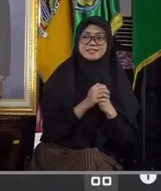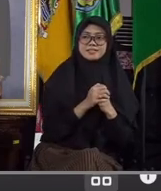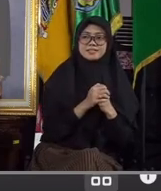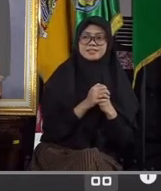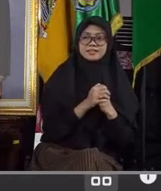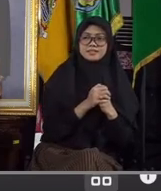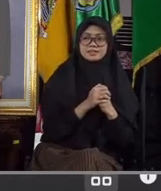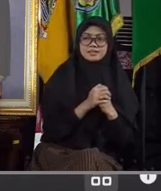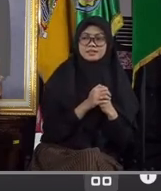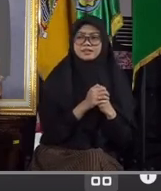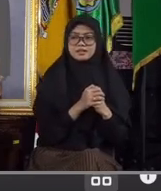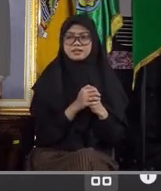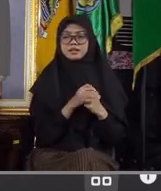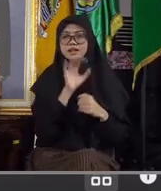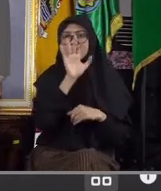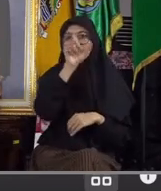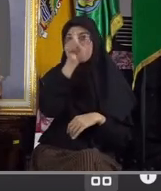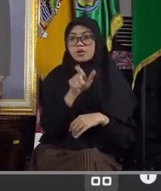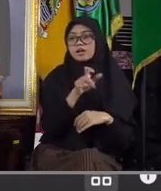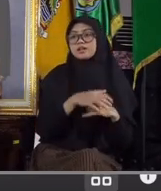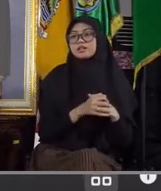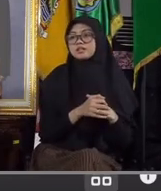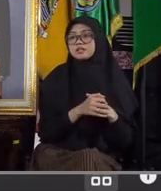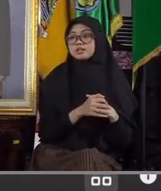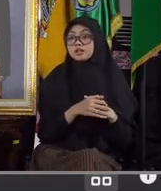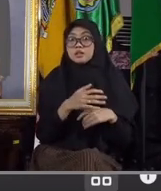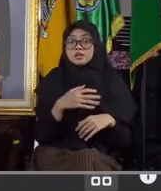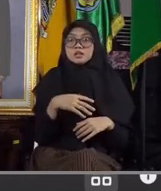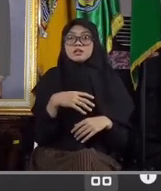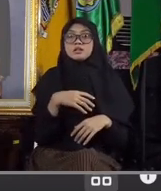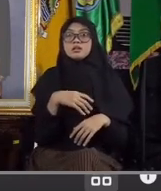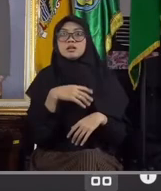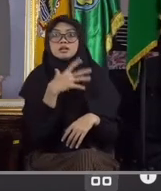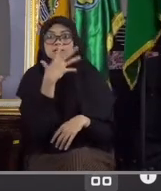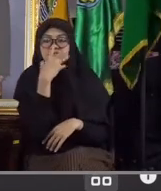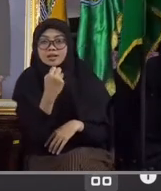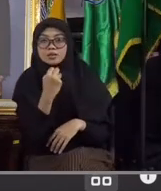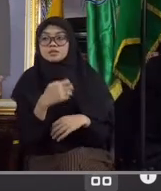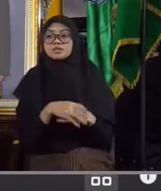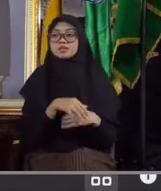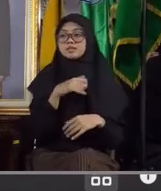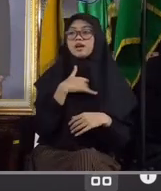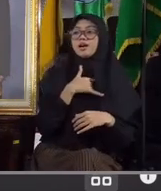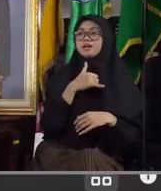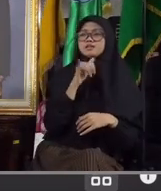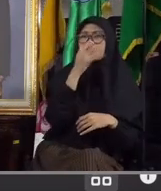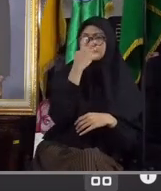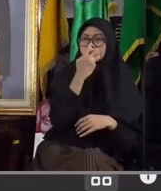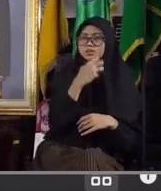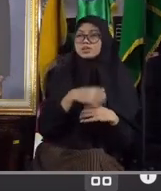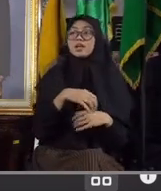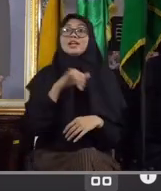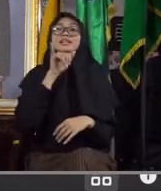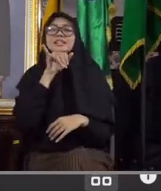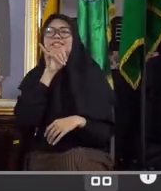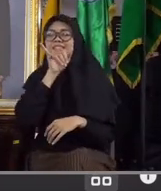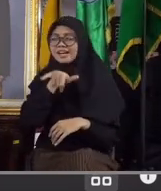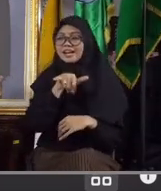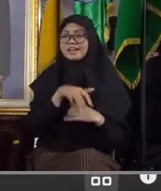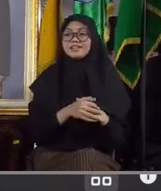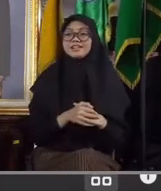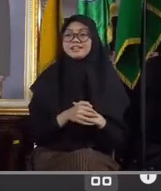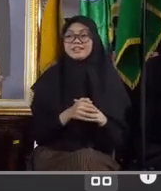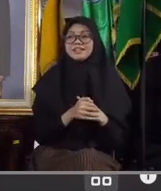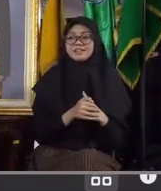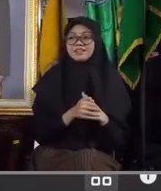Ngeten. Pira? 5 orang. Tenane? Ya di kelurahan 5 orang. Tenane? Iya.